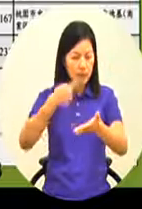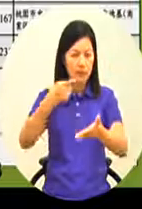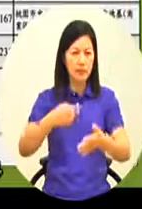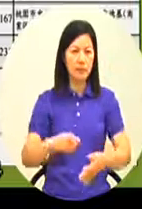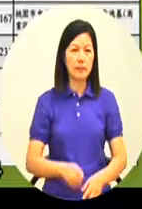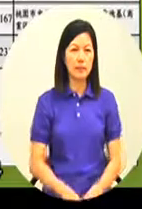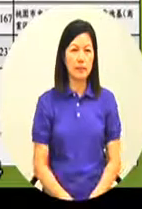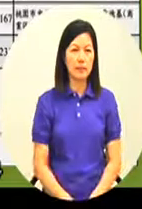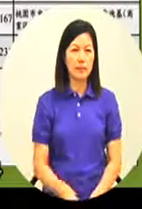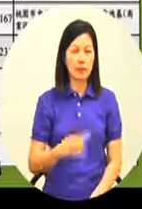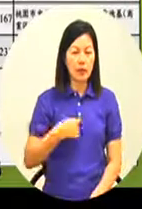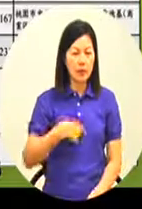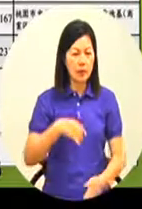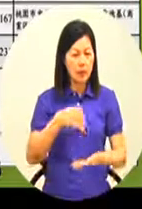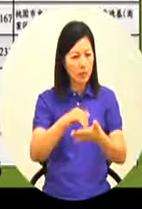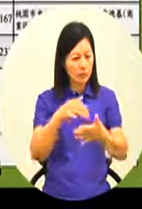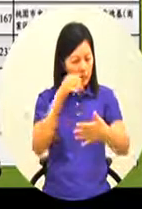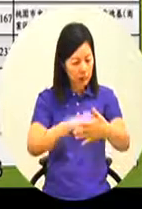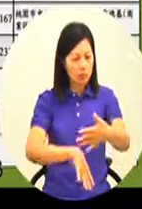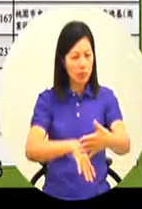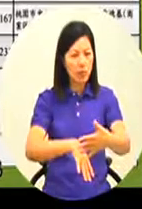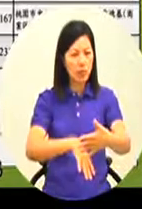有把它罗列我们所有的